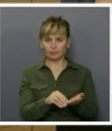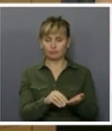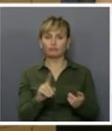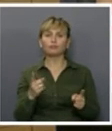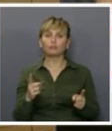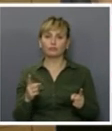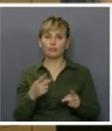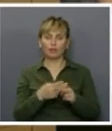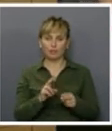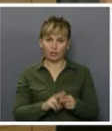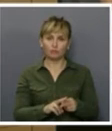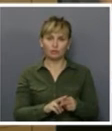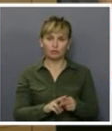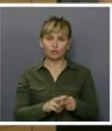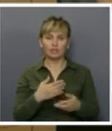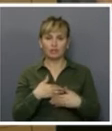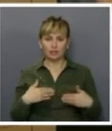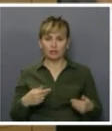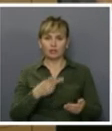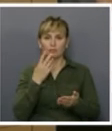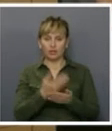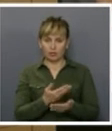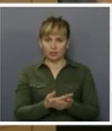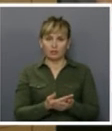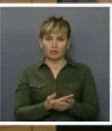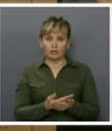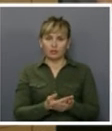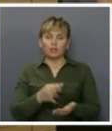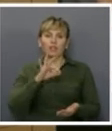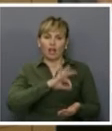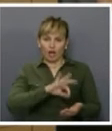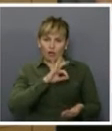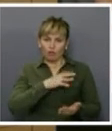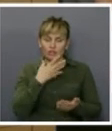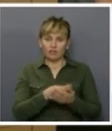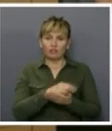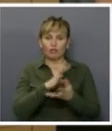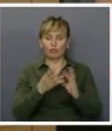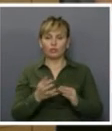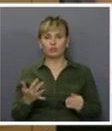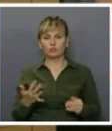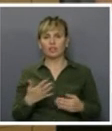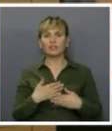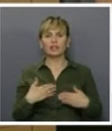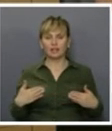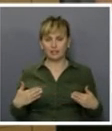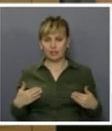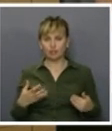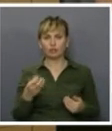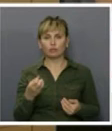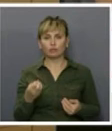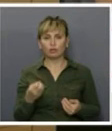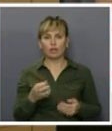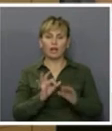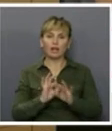почему? Вам скажу так, потому что, видимо, да, как бы не хотят показывать свои доходы. Весь доход, да, да, допустим, не хотят